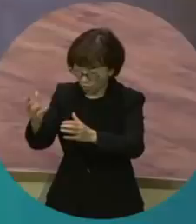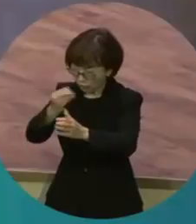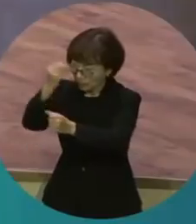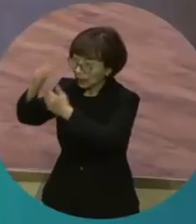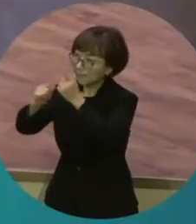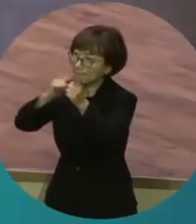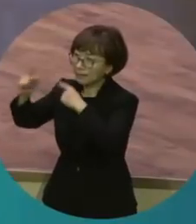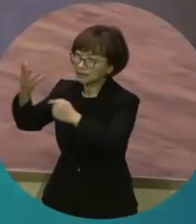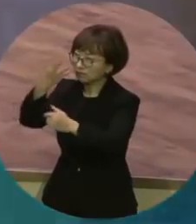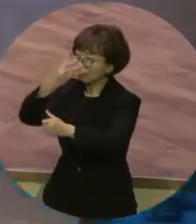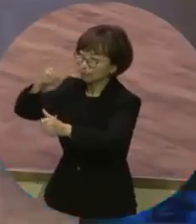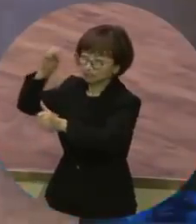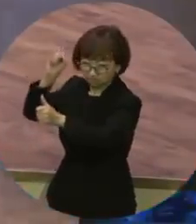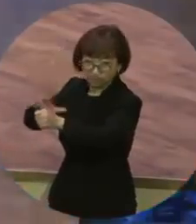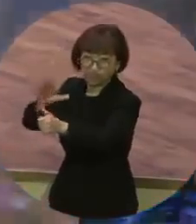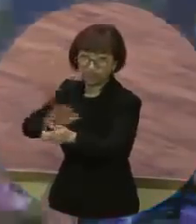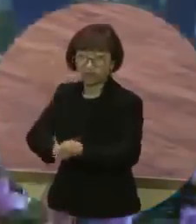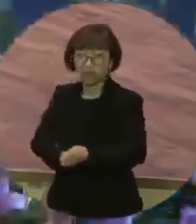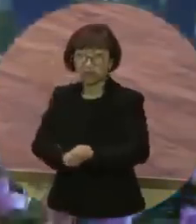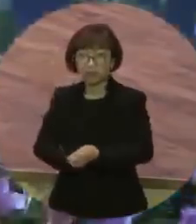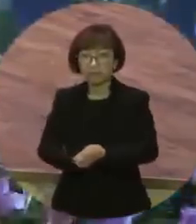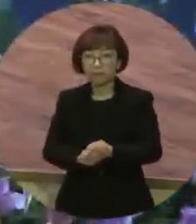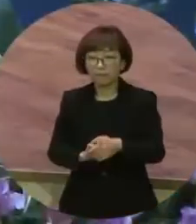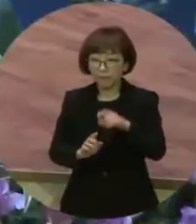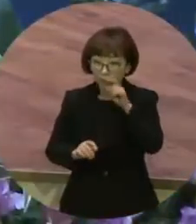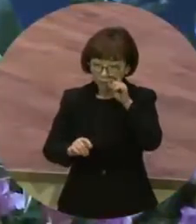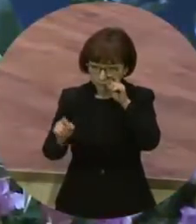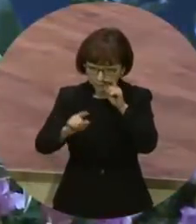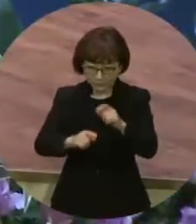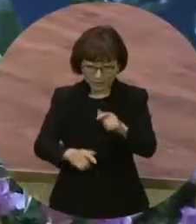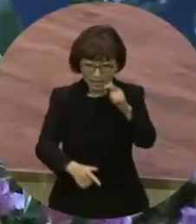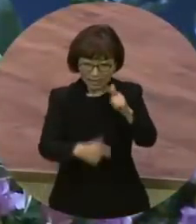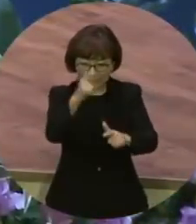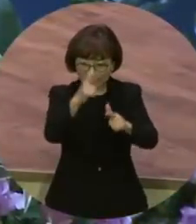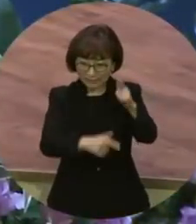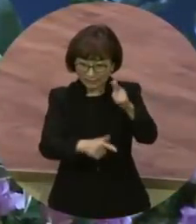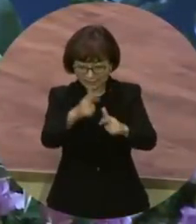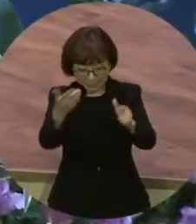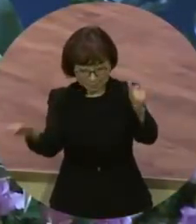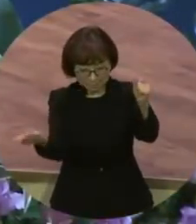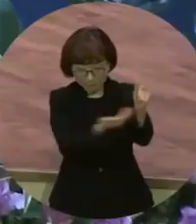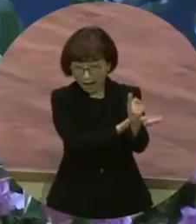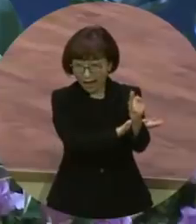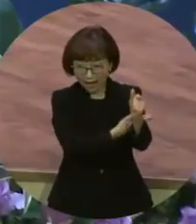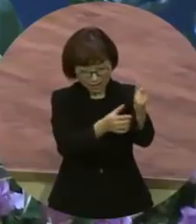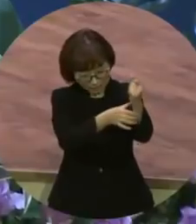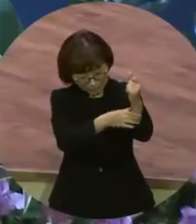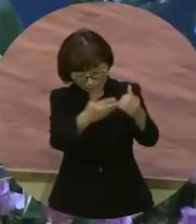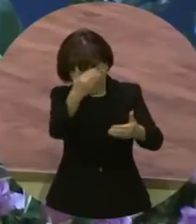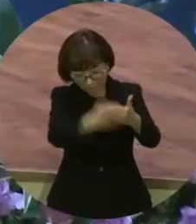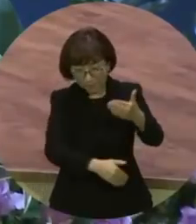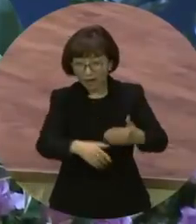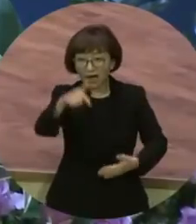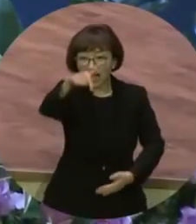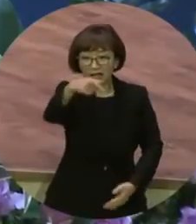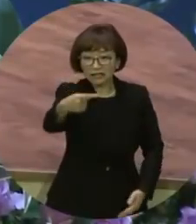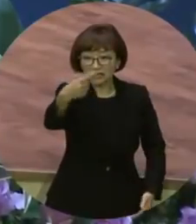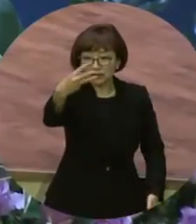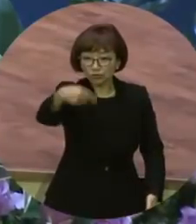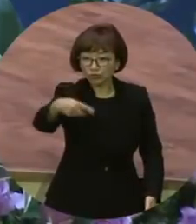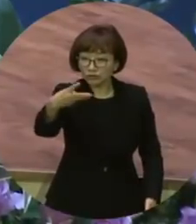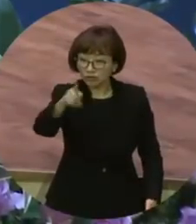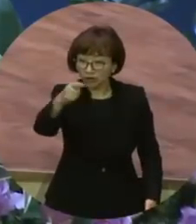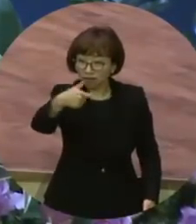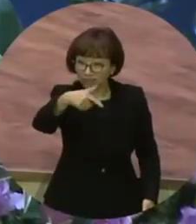멸시하였습니다. 불꽃이 그루터기를 삼키려고 해요. 우리가 그루터기 운동, 렘넌트 운동 한다는 거 사단이 잘 알고 이